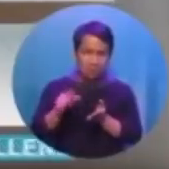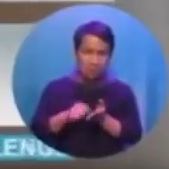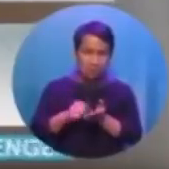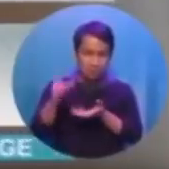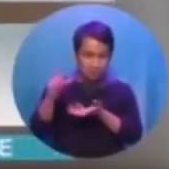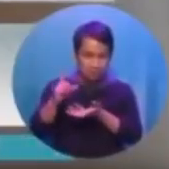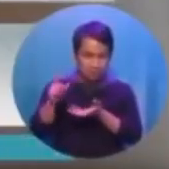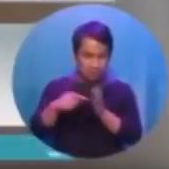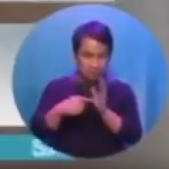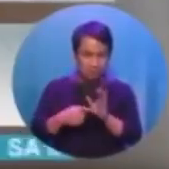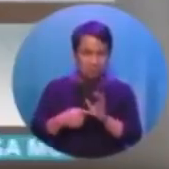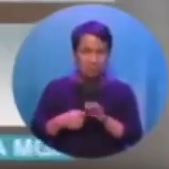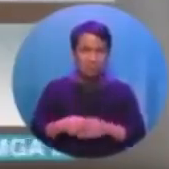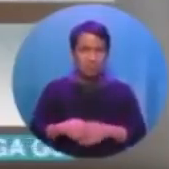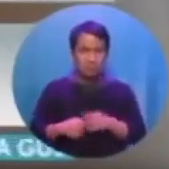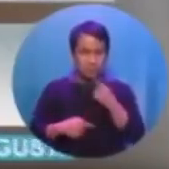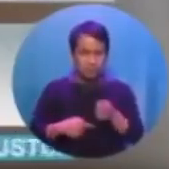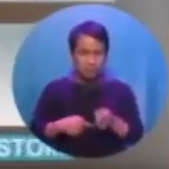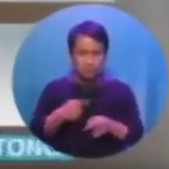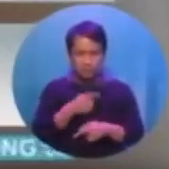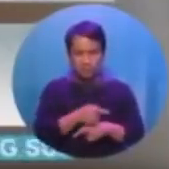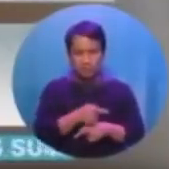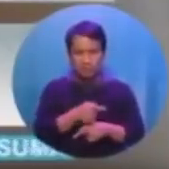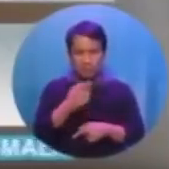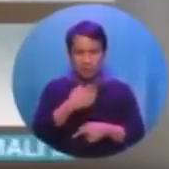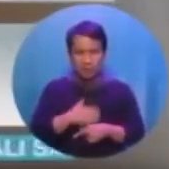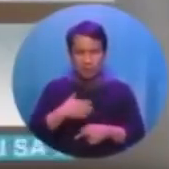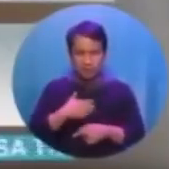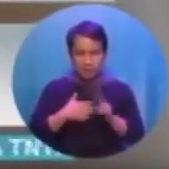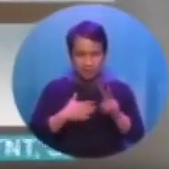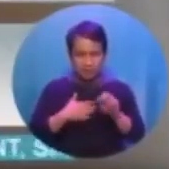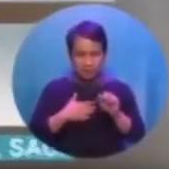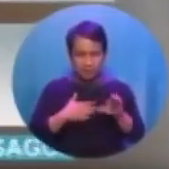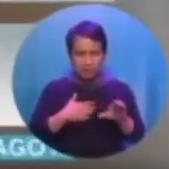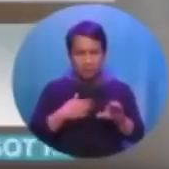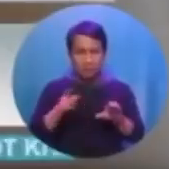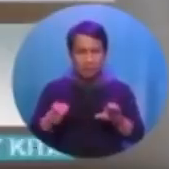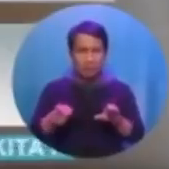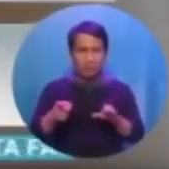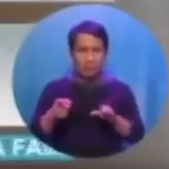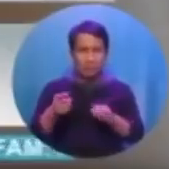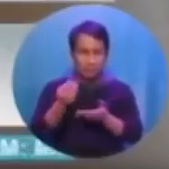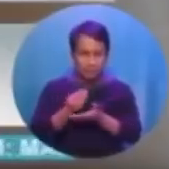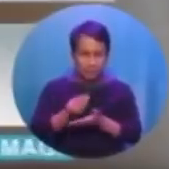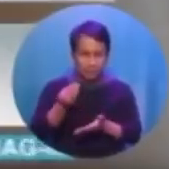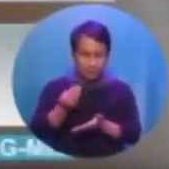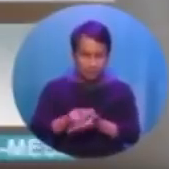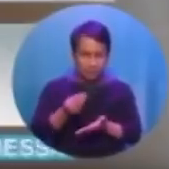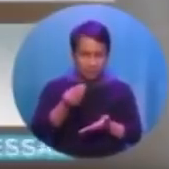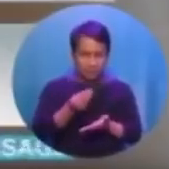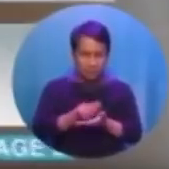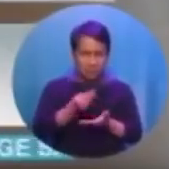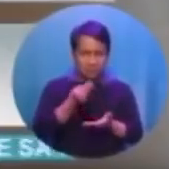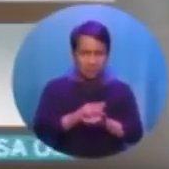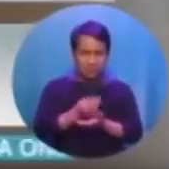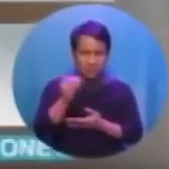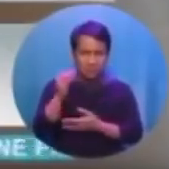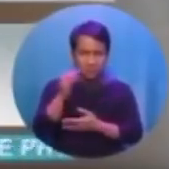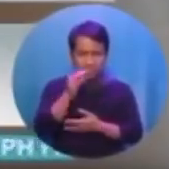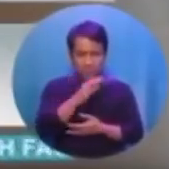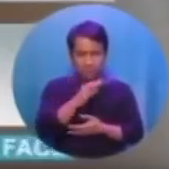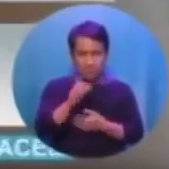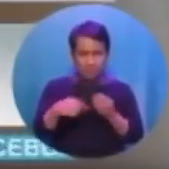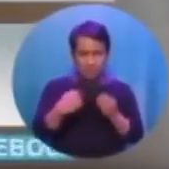screenshot ko po. Kasi sir, ito yung palagang yung reklamo sa bounce sir. Puro pera, pera, pera. Ganito yung reklamo nila.